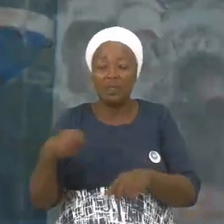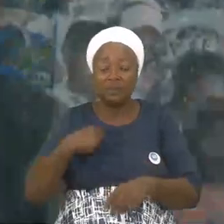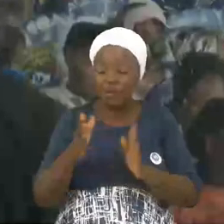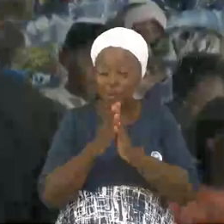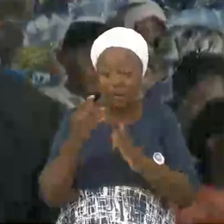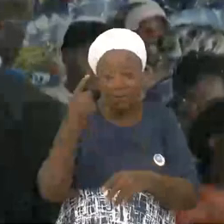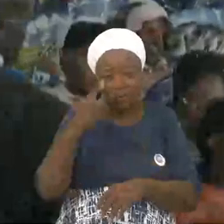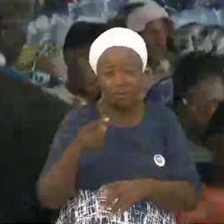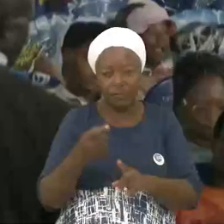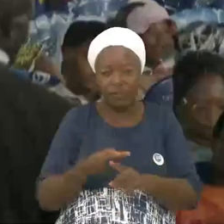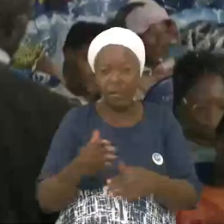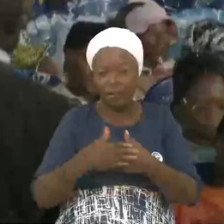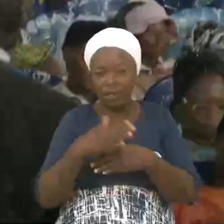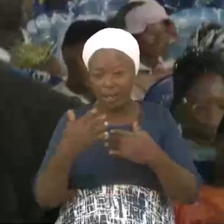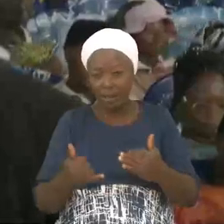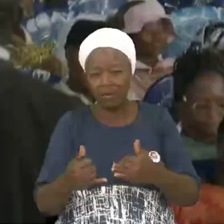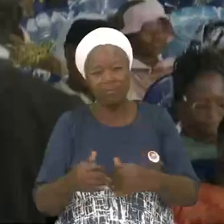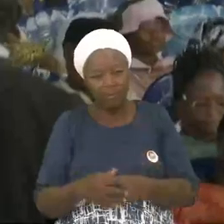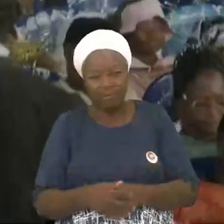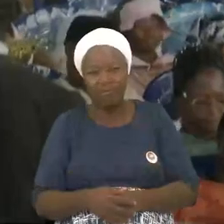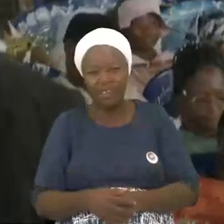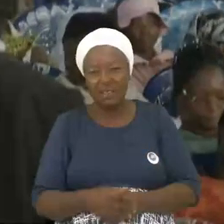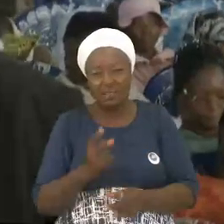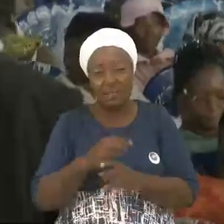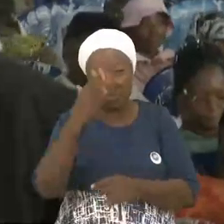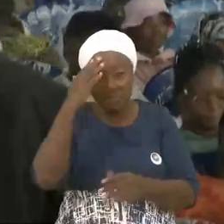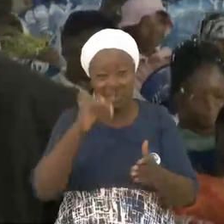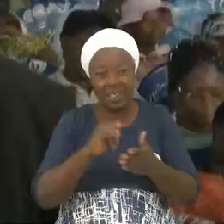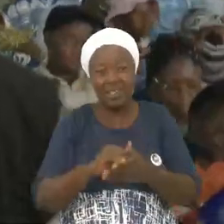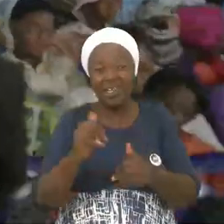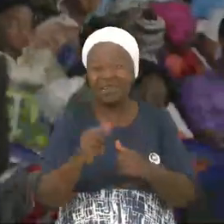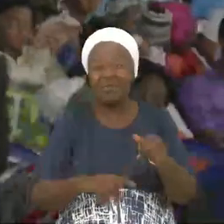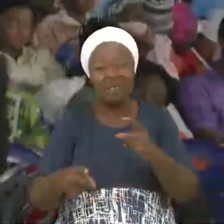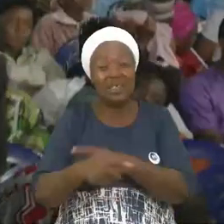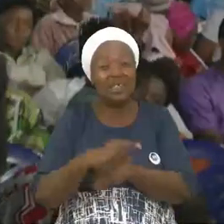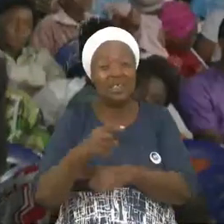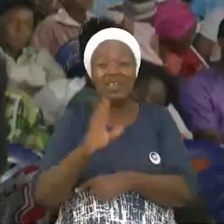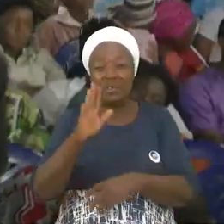vos numéros de téléphone. Veillez à ce que ce soit correct.